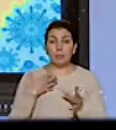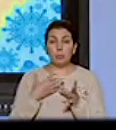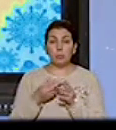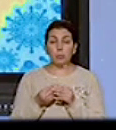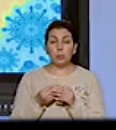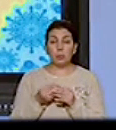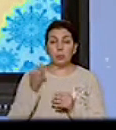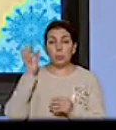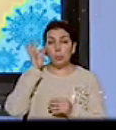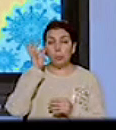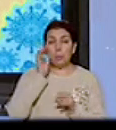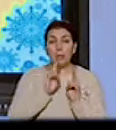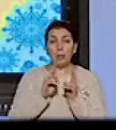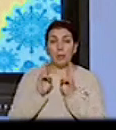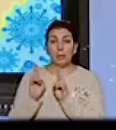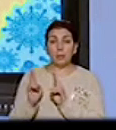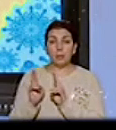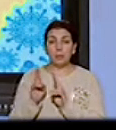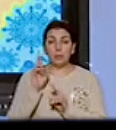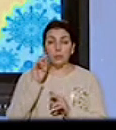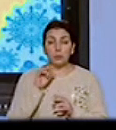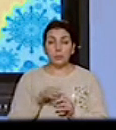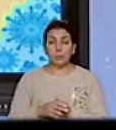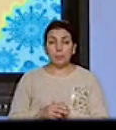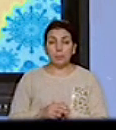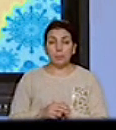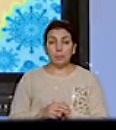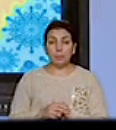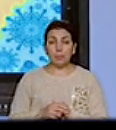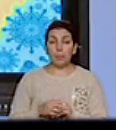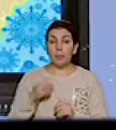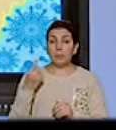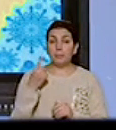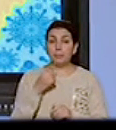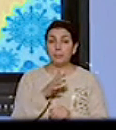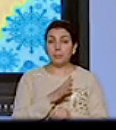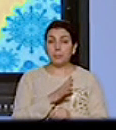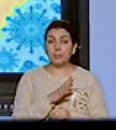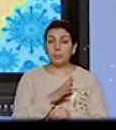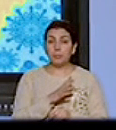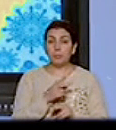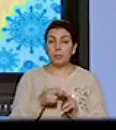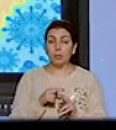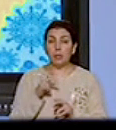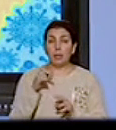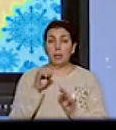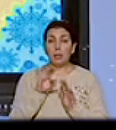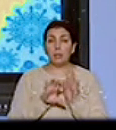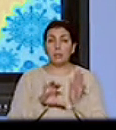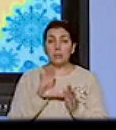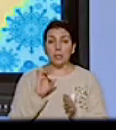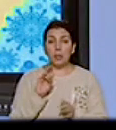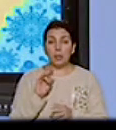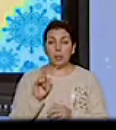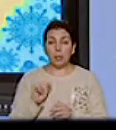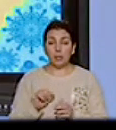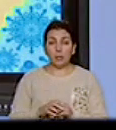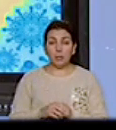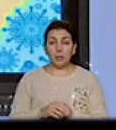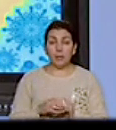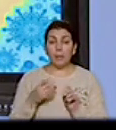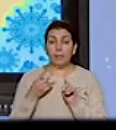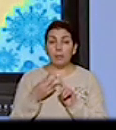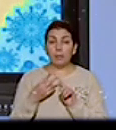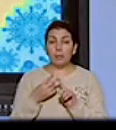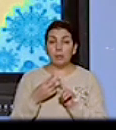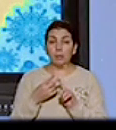вами вспомним порядок действий. Первым было катание с горы на санках.